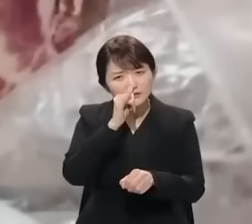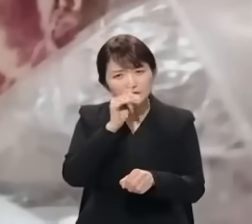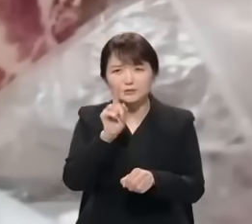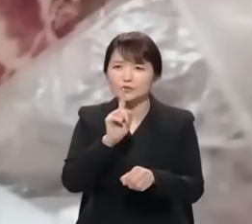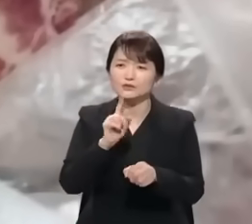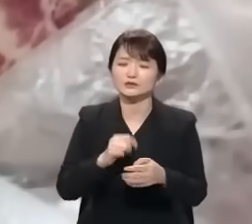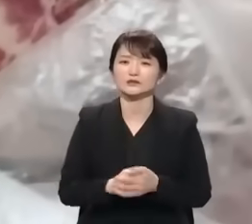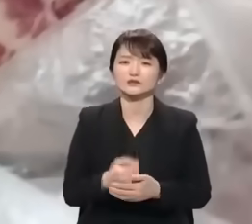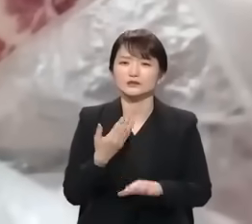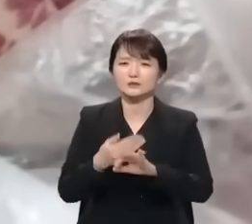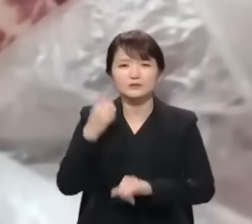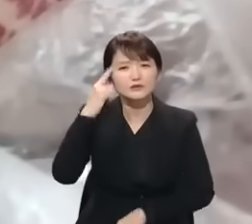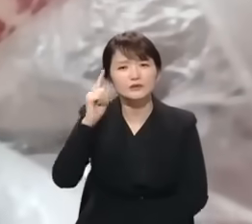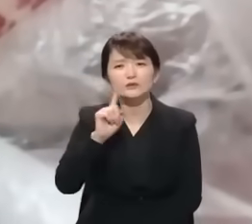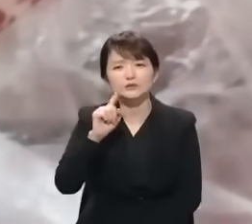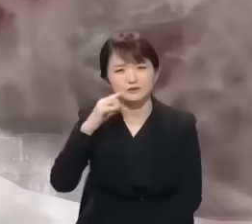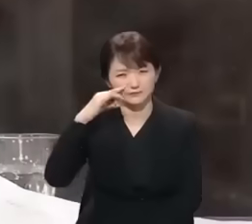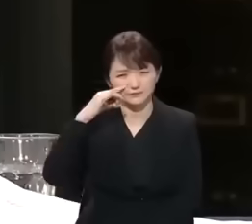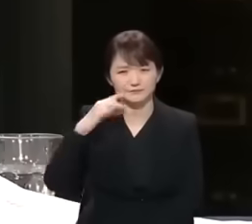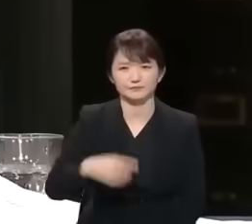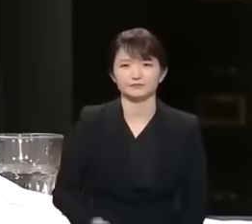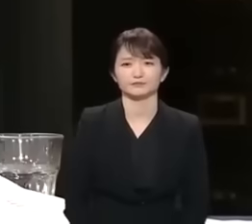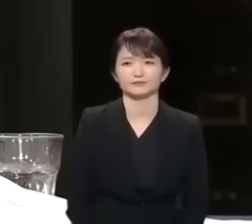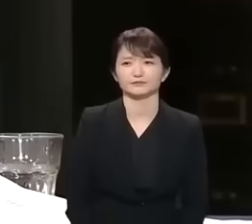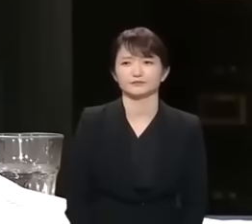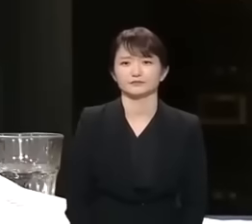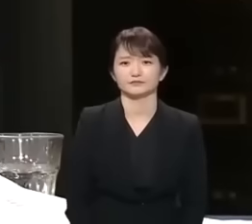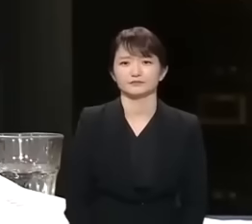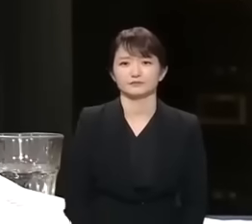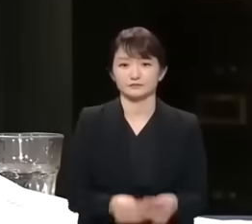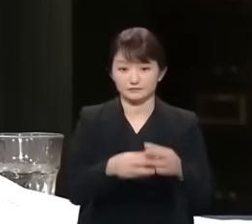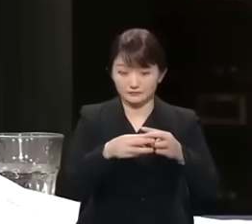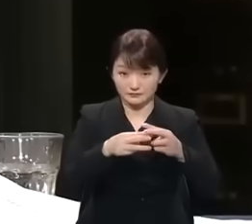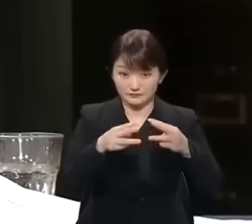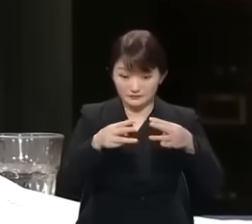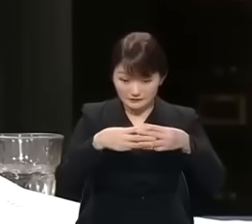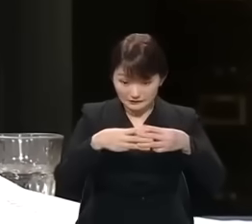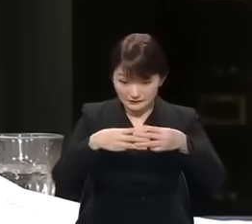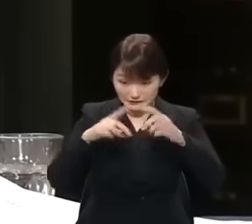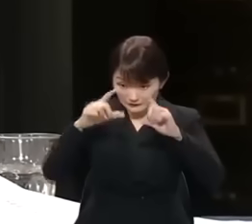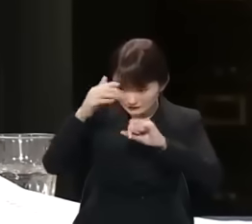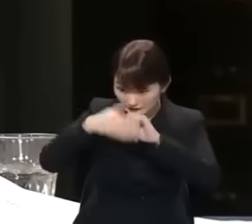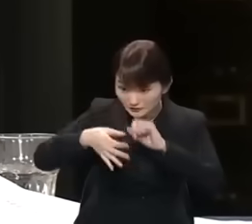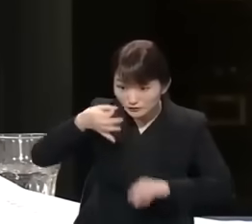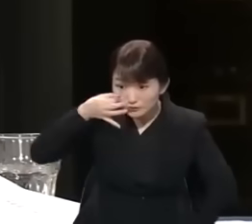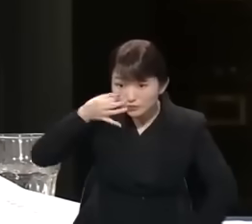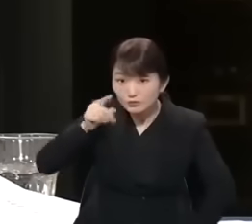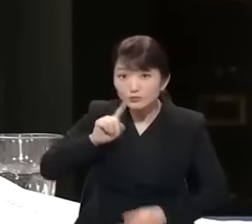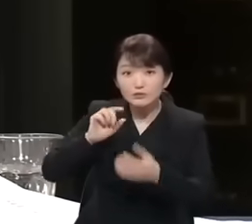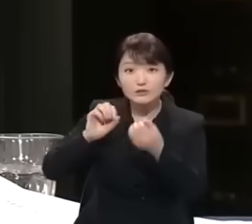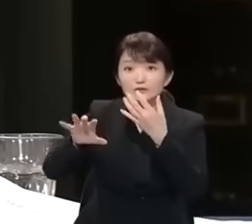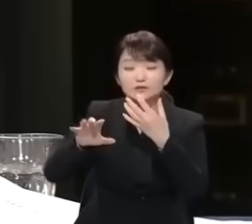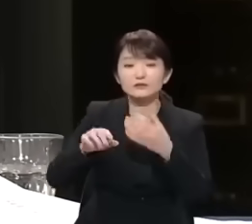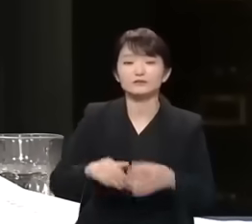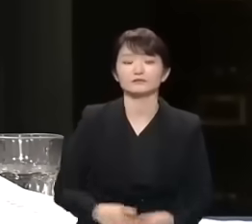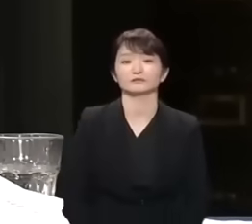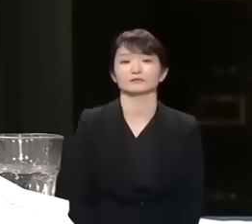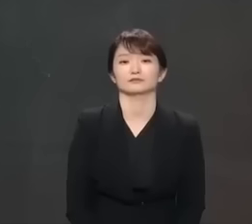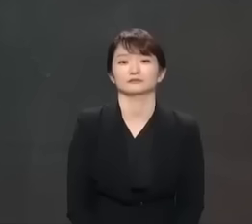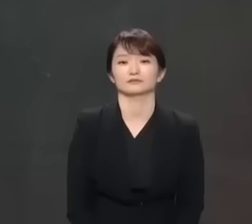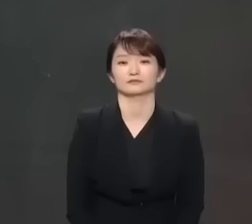궁금하다고 적었습니다 자 문제 그 삼겹살 사진 본 어 누리꾼들 뭐라고 했을까요 체크포인트